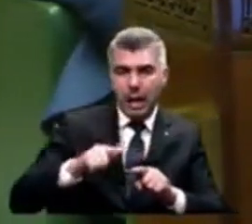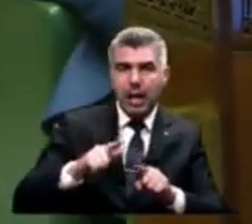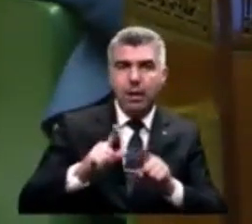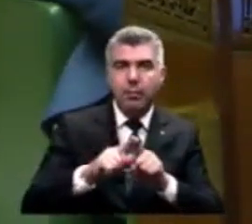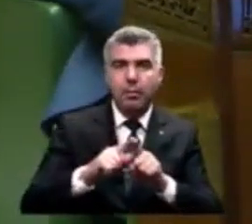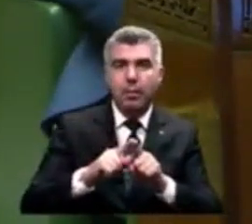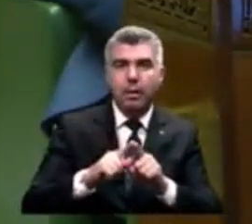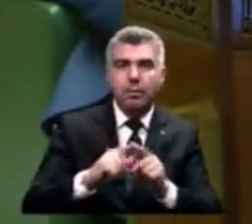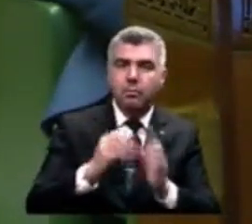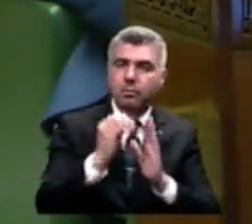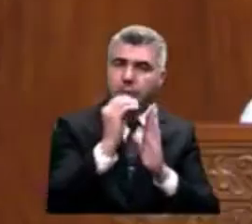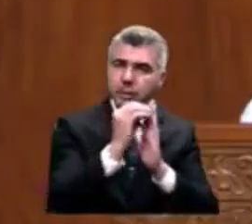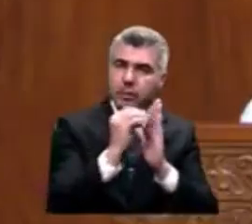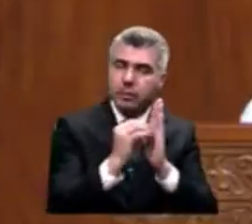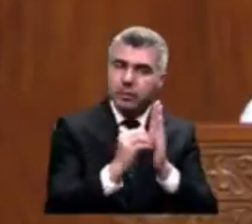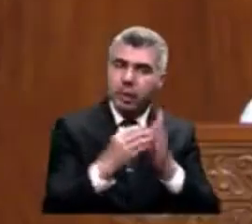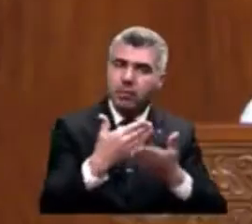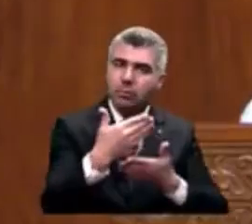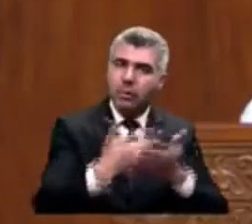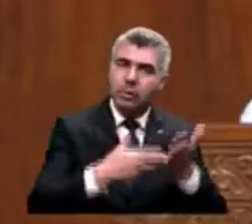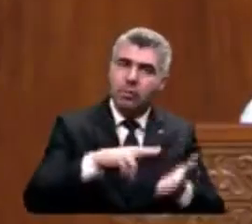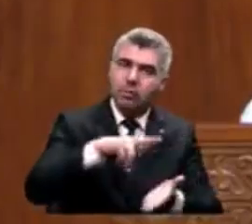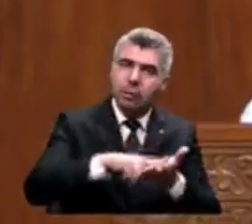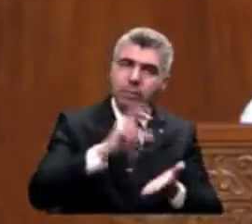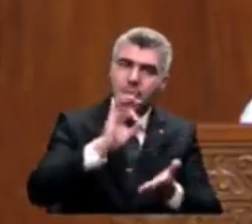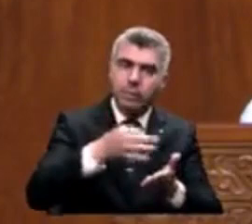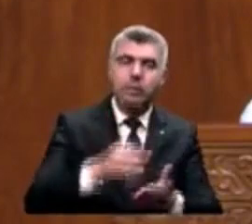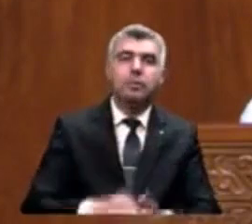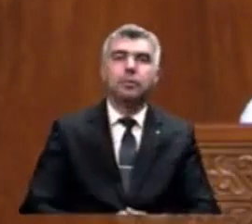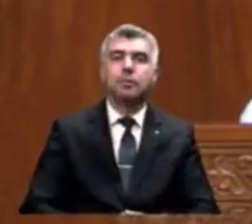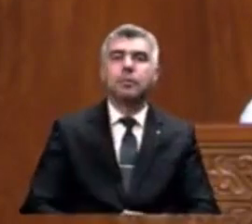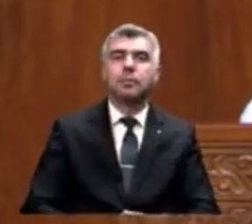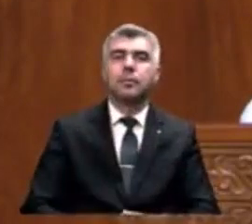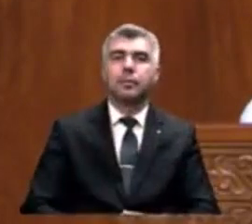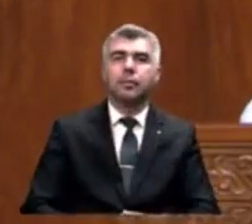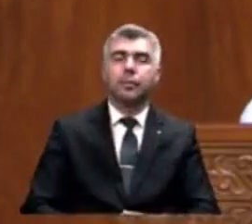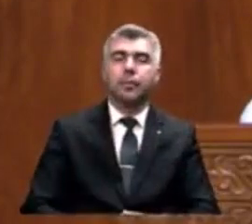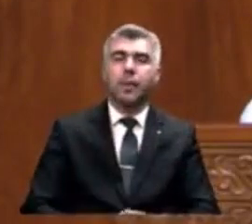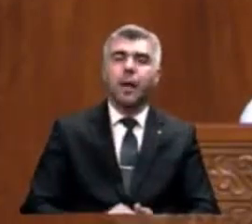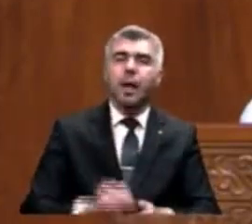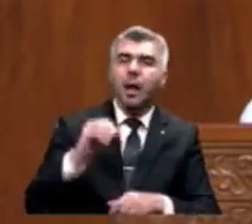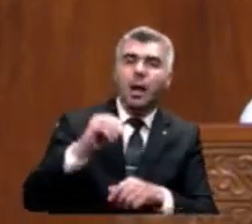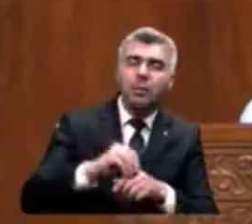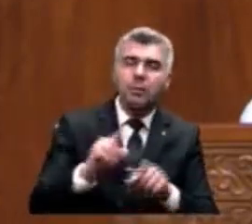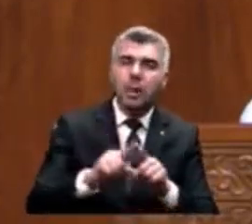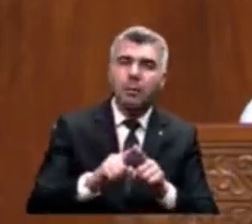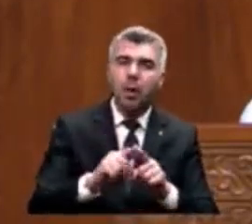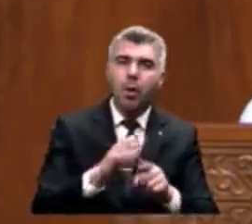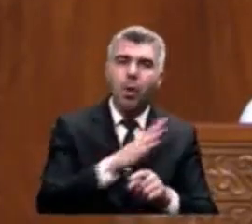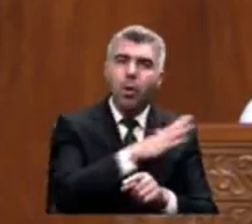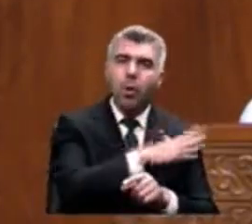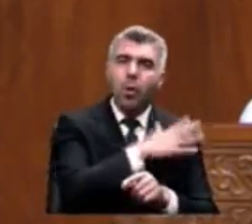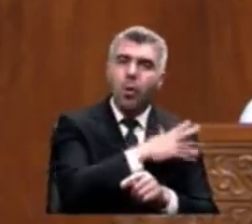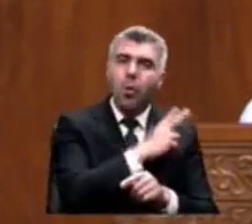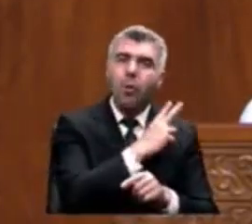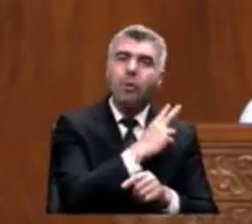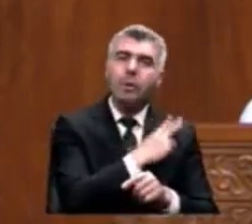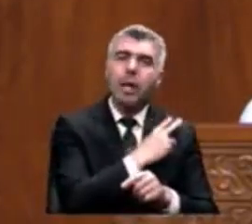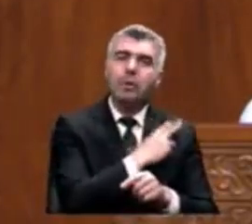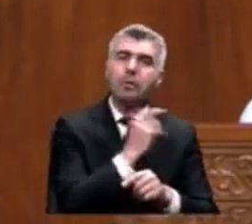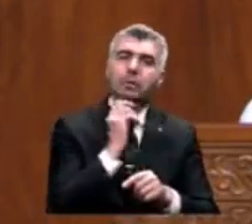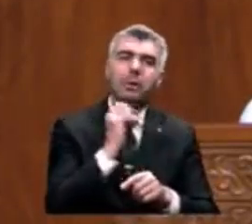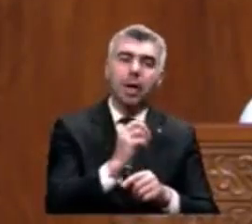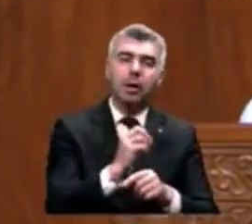هذا الالتزام. وبالعودة إلى محور الأستاذ الذي يعتبر فاعلا